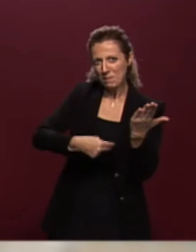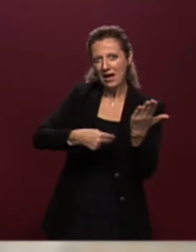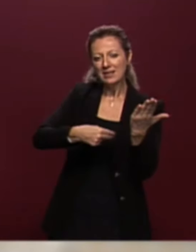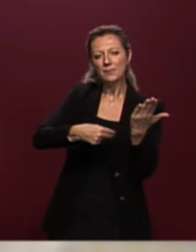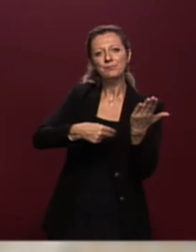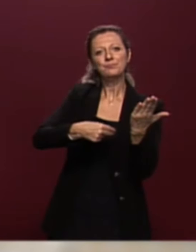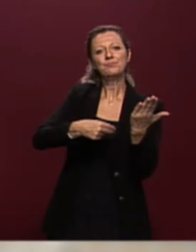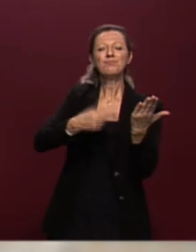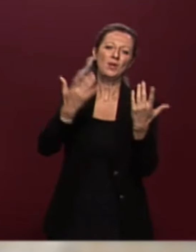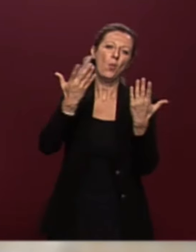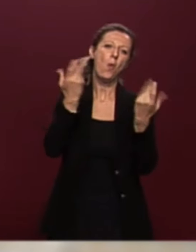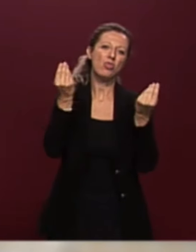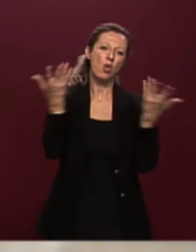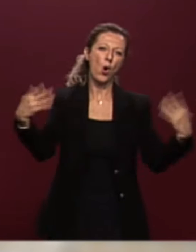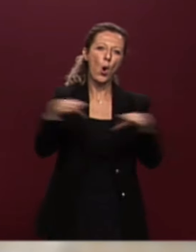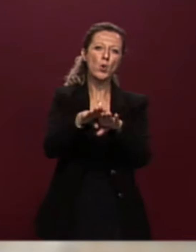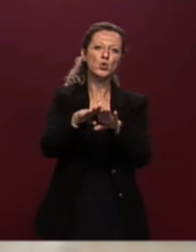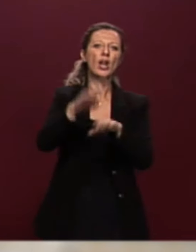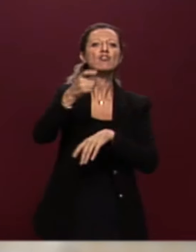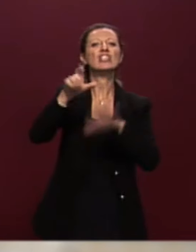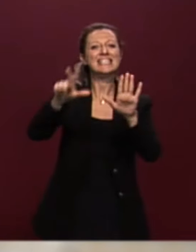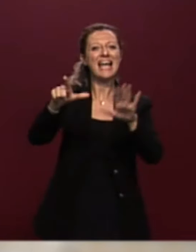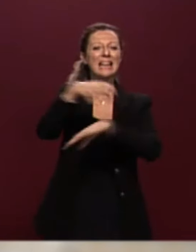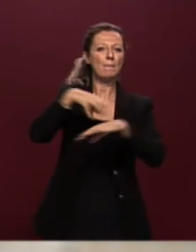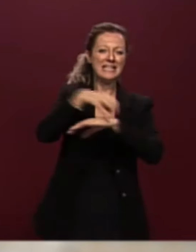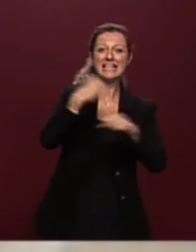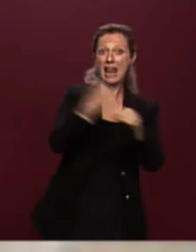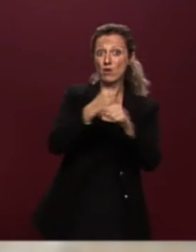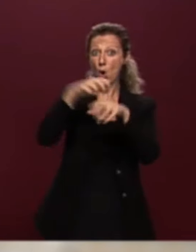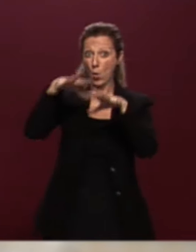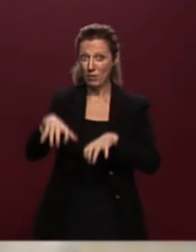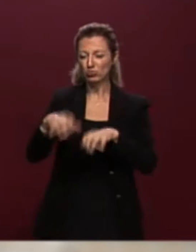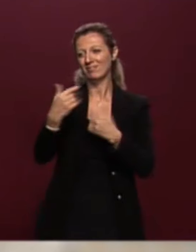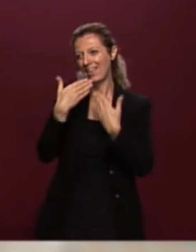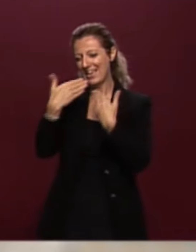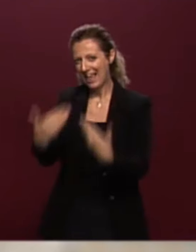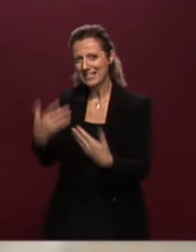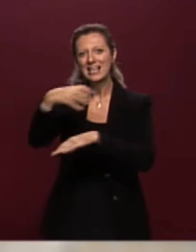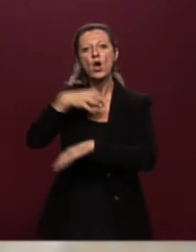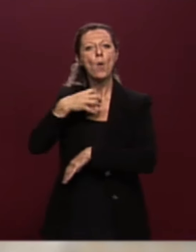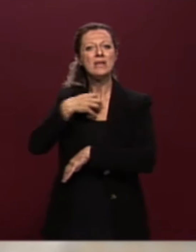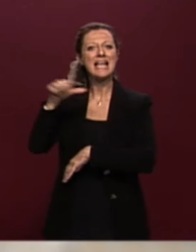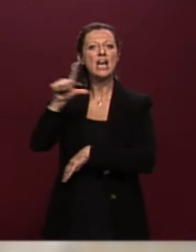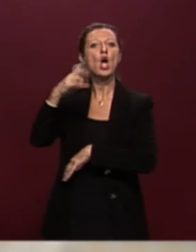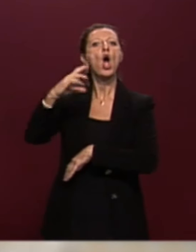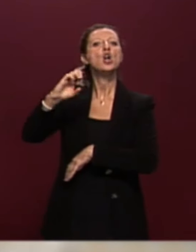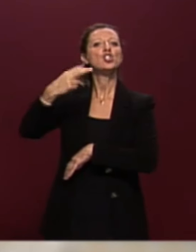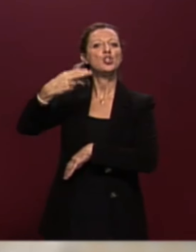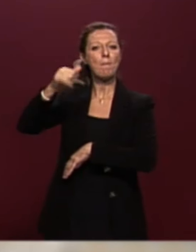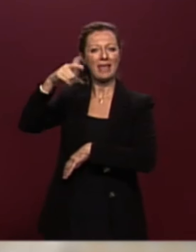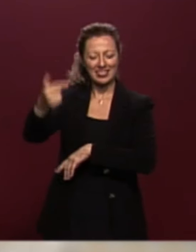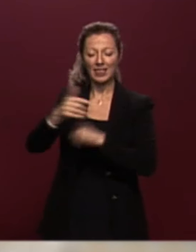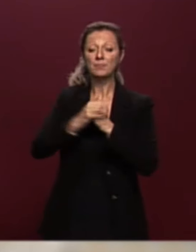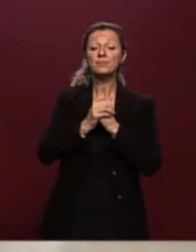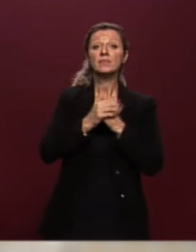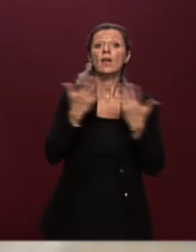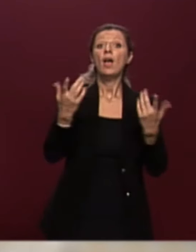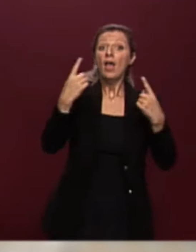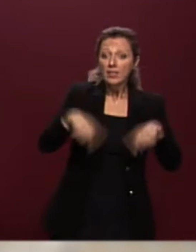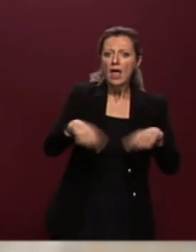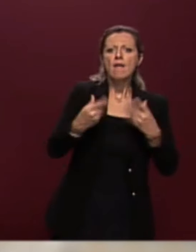del G7 dei ministri del lavoro e dell'occupazione, ringrazio il commissario Schmidt, e contribuisca a migliorare